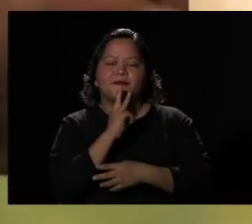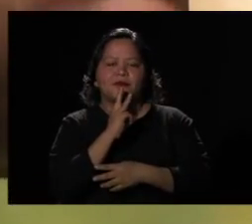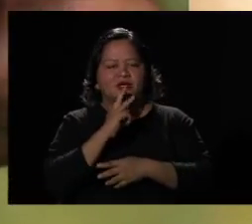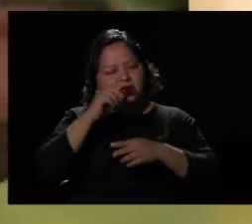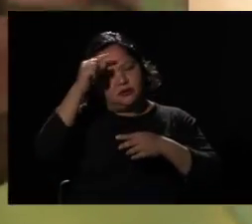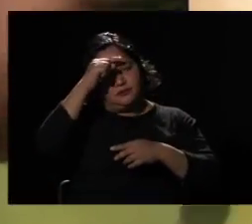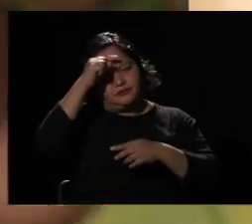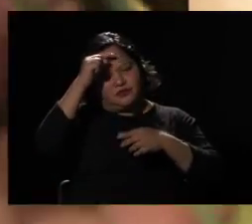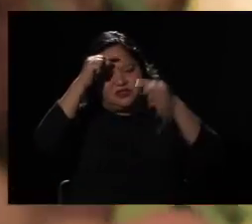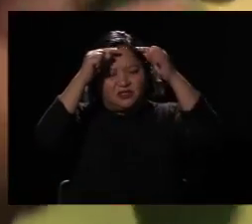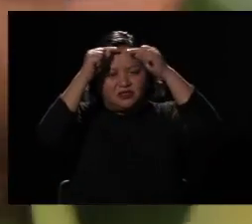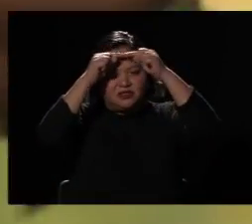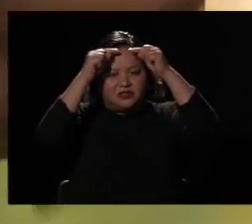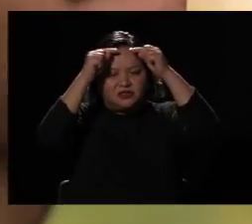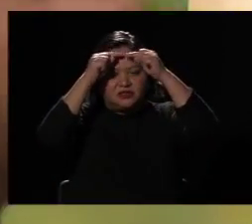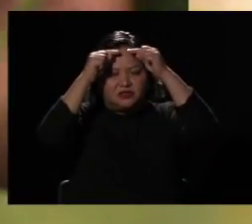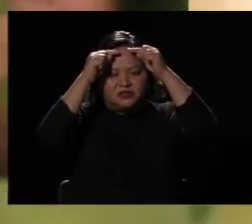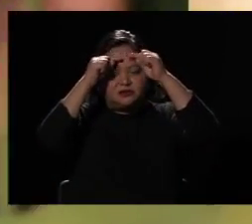zafay